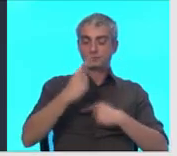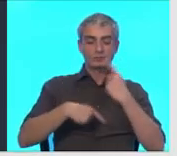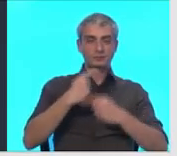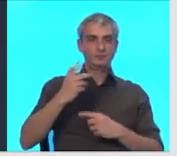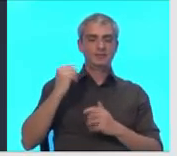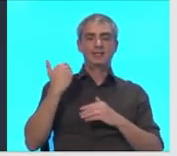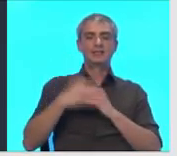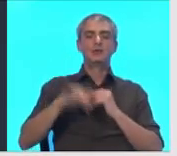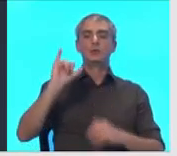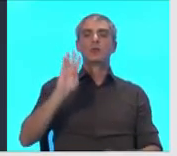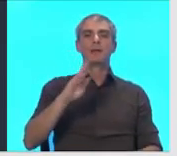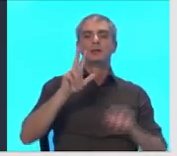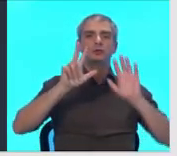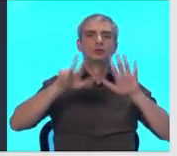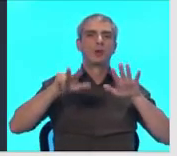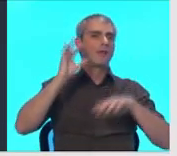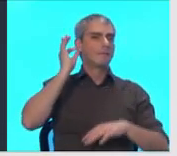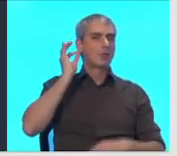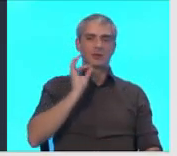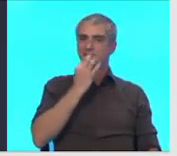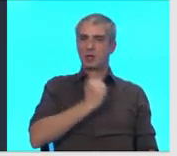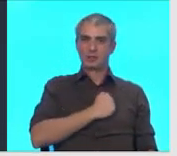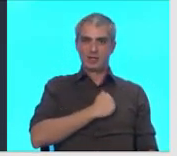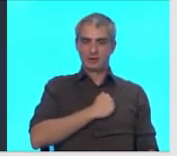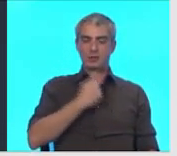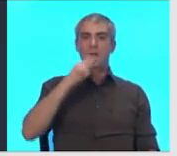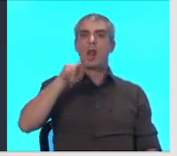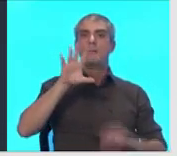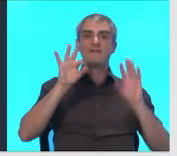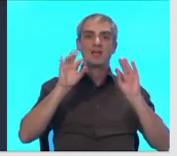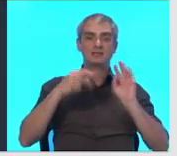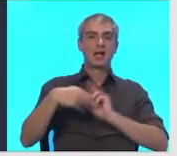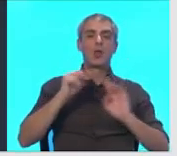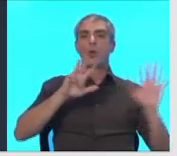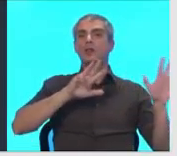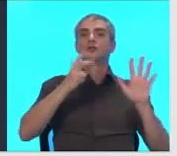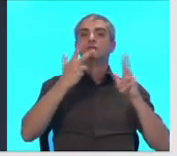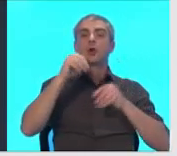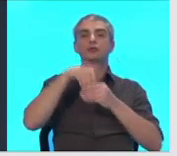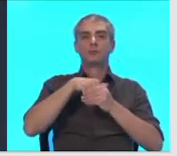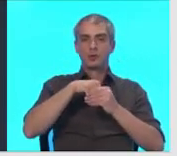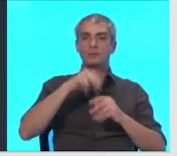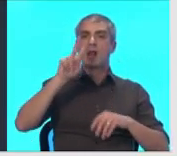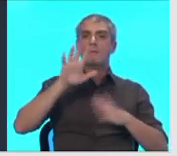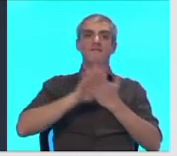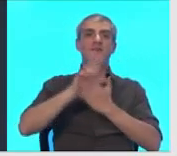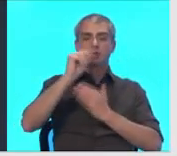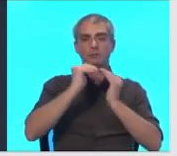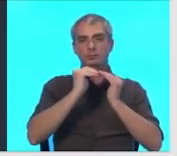י"ב כ-8,000 צעירות דתיות. בשנת 2010 התגייסו 930 מתוכן. בשנת 2013 עלה